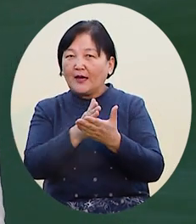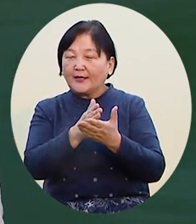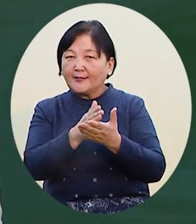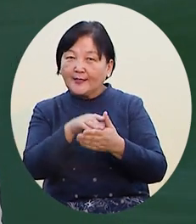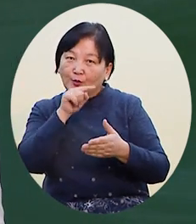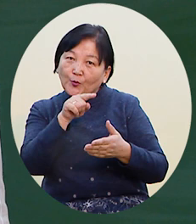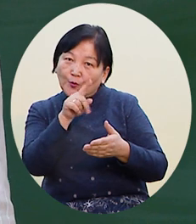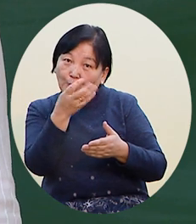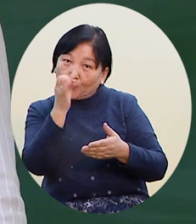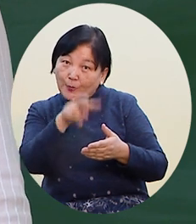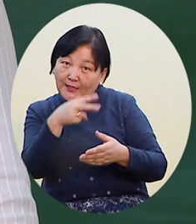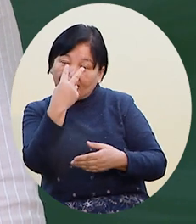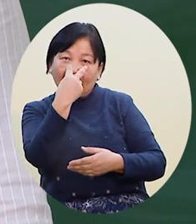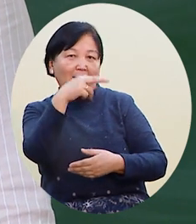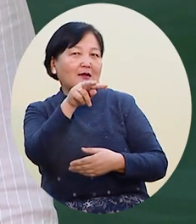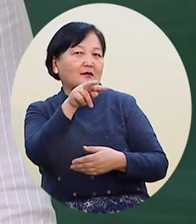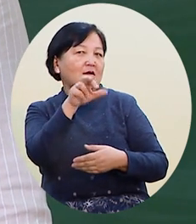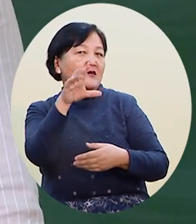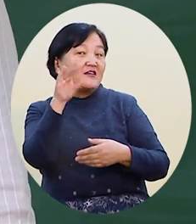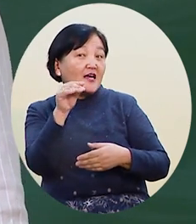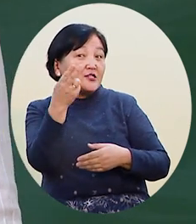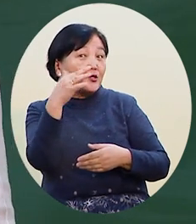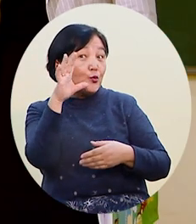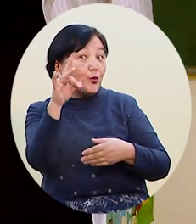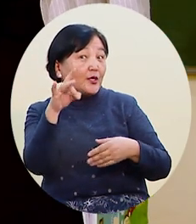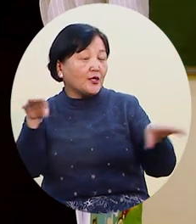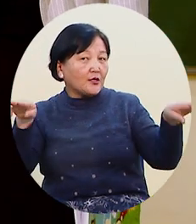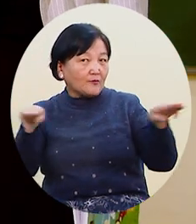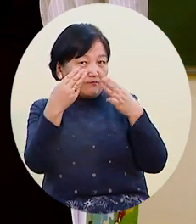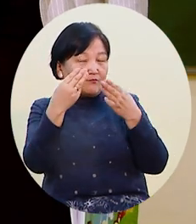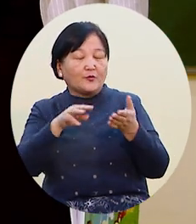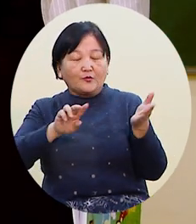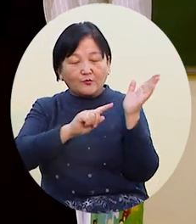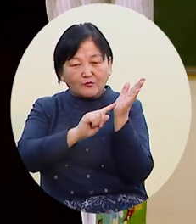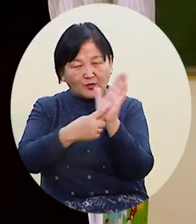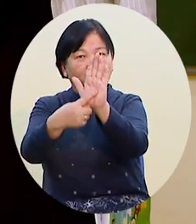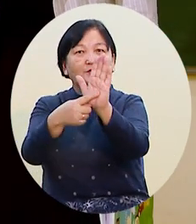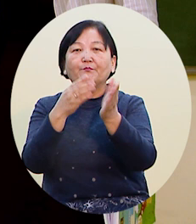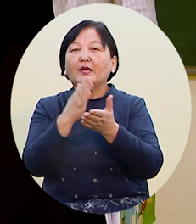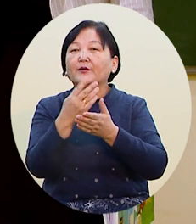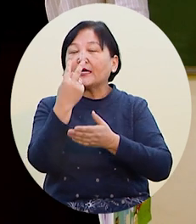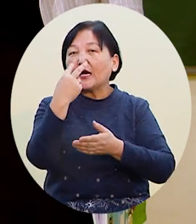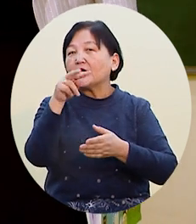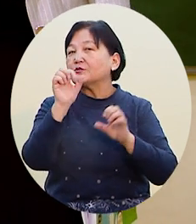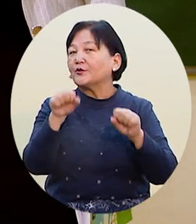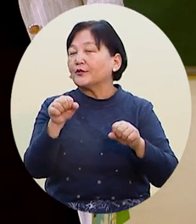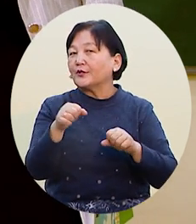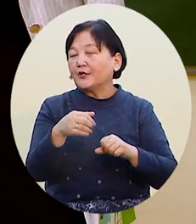байгаа энэ үүлээс бид нар яаж одоо дүрээ тодорхойлж болох вэ? За жишээлхэд одоо та нар бас дотроо